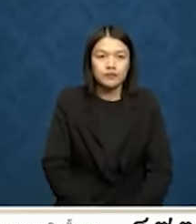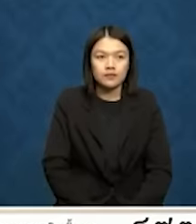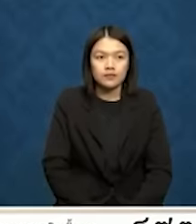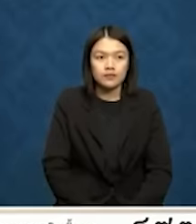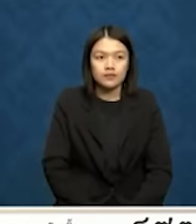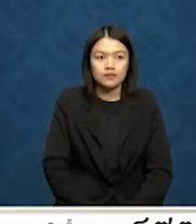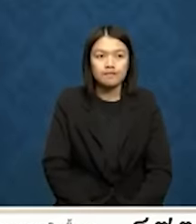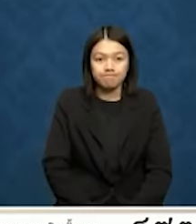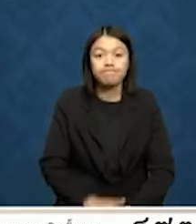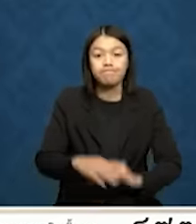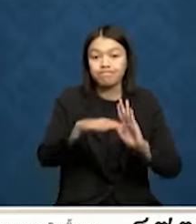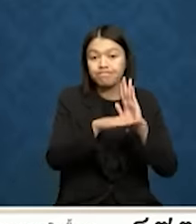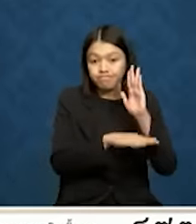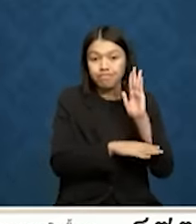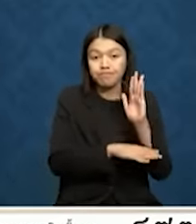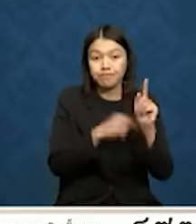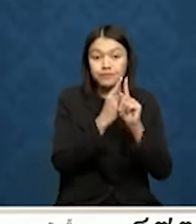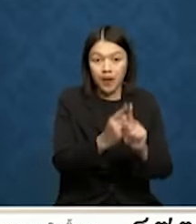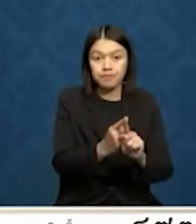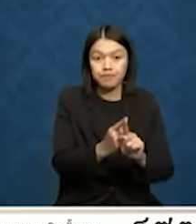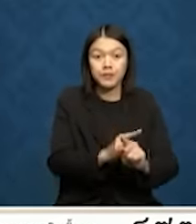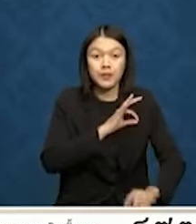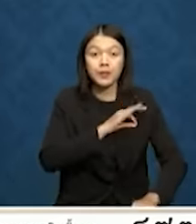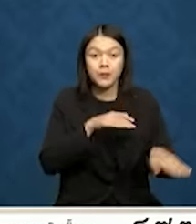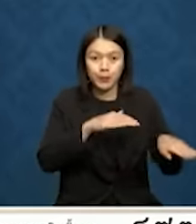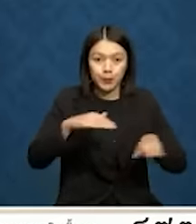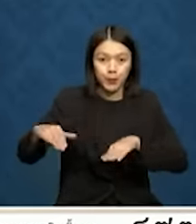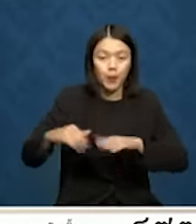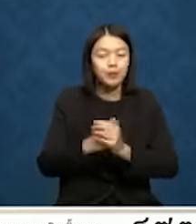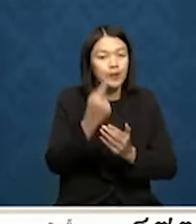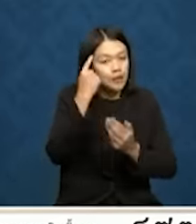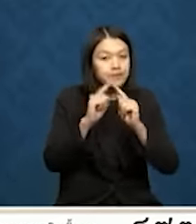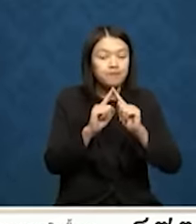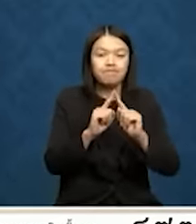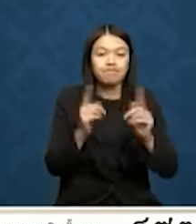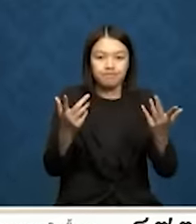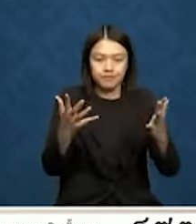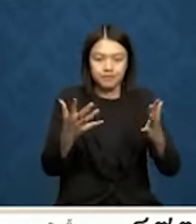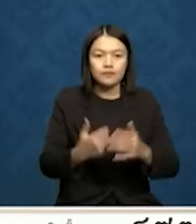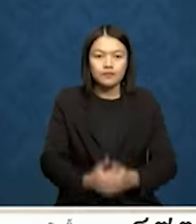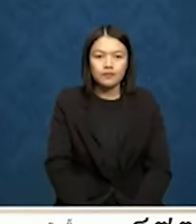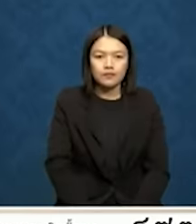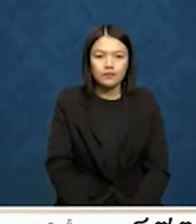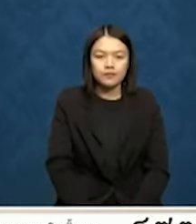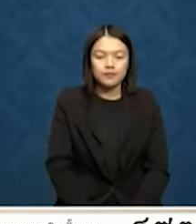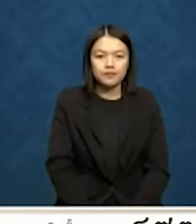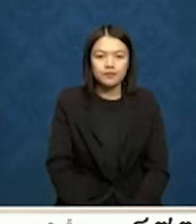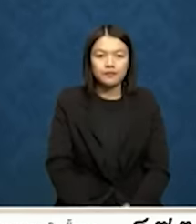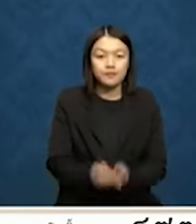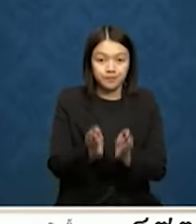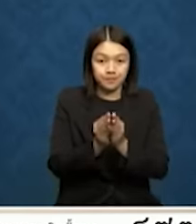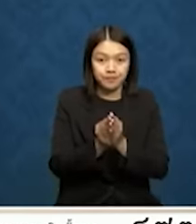ครับก็จะดำเนินการตามนี้นะครับท่านสมาชิกพร้อมแล้วไม่มีความเห็นเป็นอย่างอื่นหรือข้องใจวิธีลงคะแนนนะ